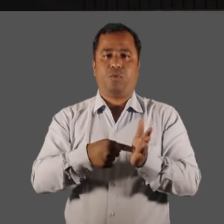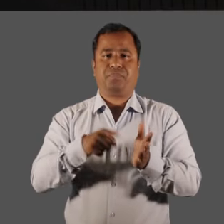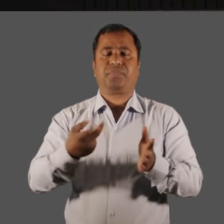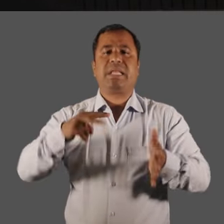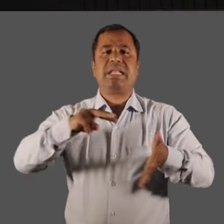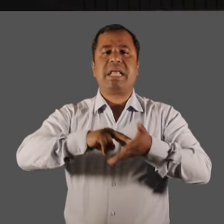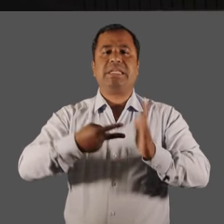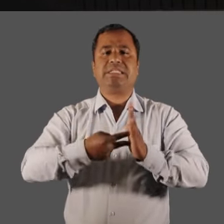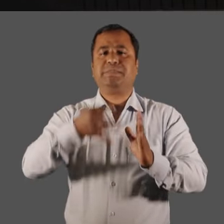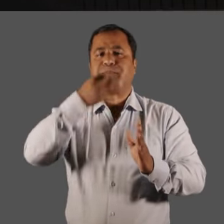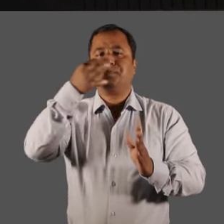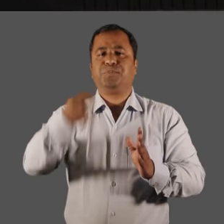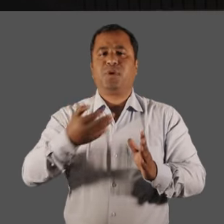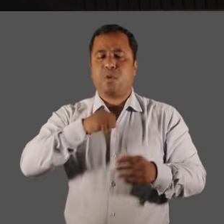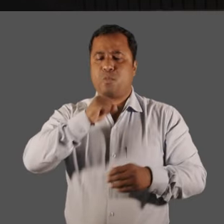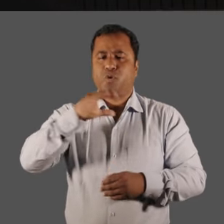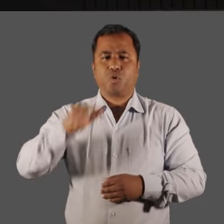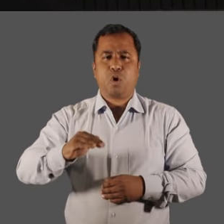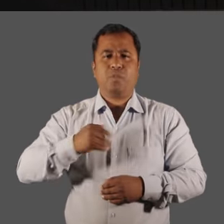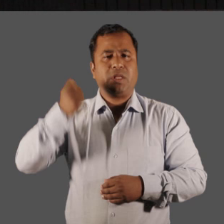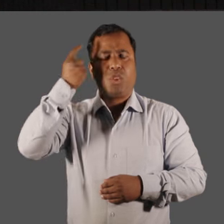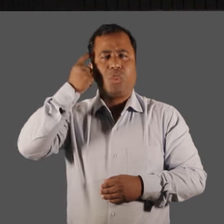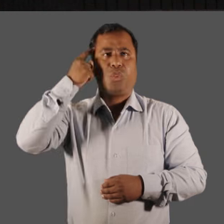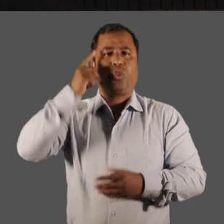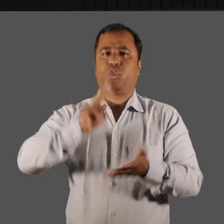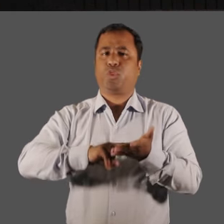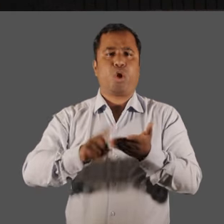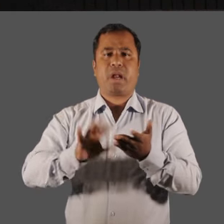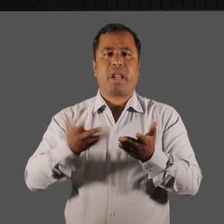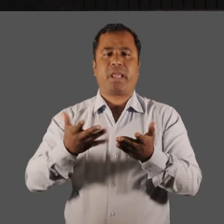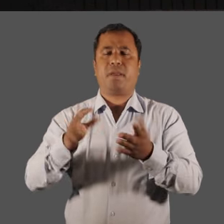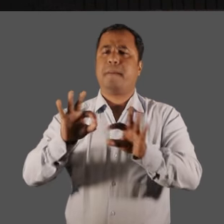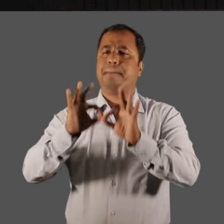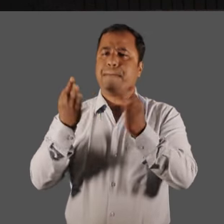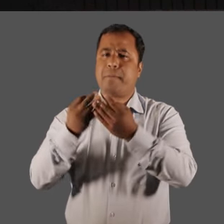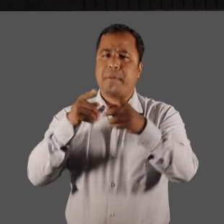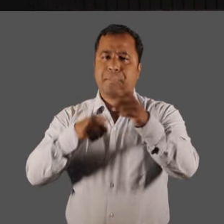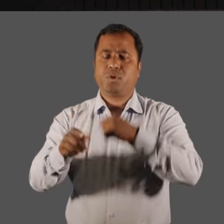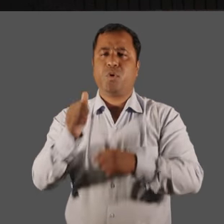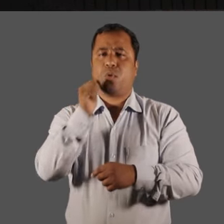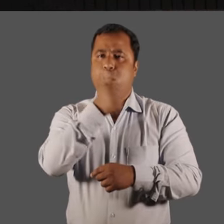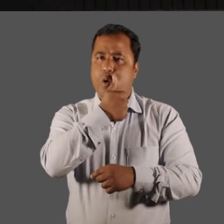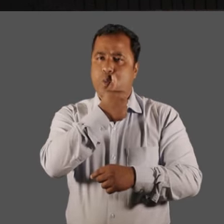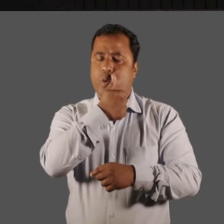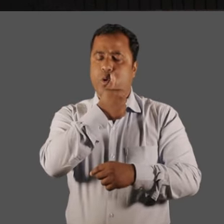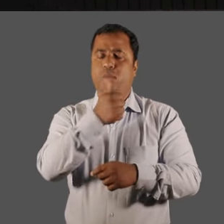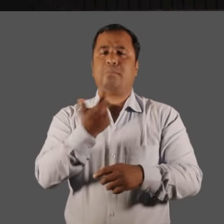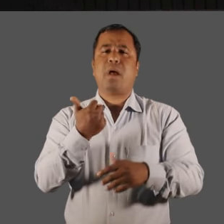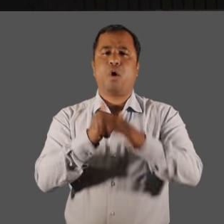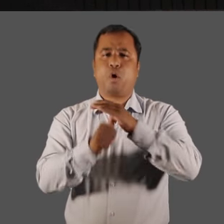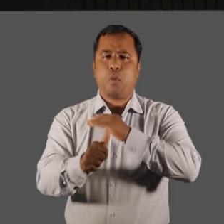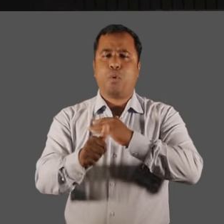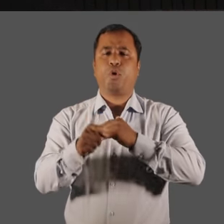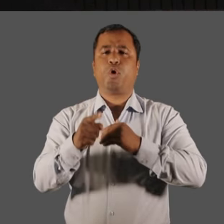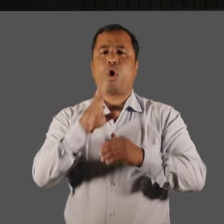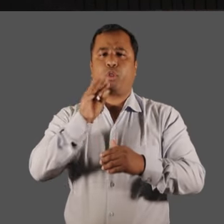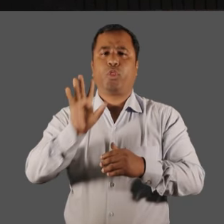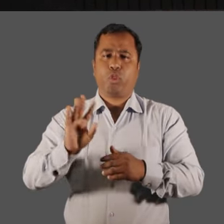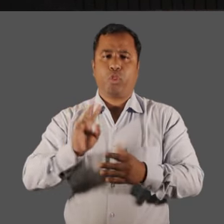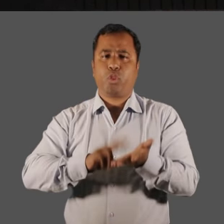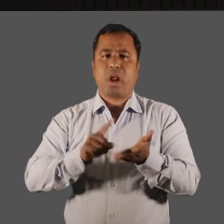রাজনীতির বিষয়গুলো বা ধরেন পারিবারিক অনেক কথা আছে যেটা হয়তোবা একটা ১০-১২ বছরের বাচ্চার জানার প্রয়োজন নেই।